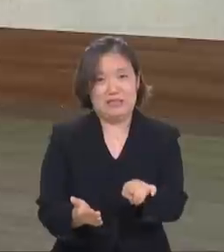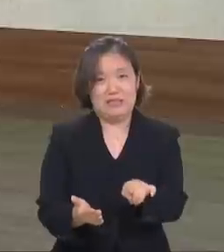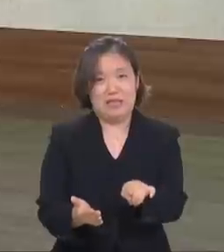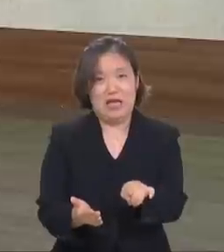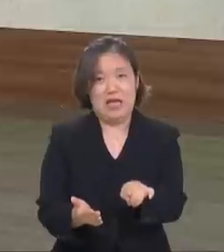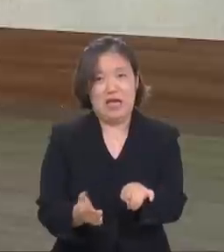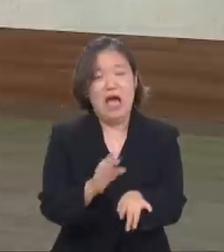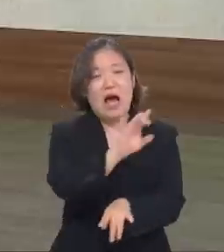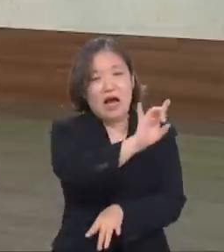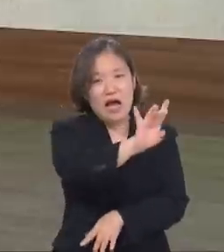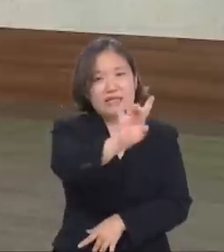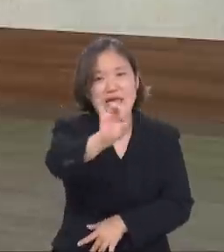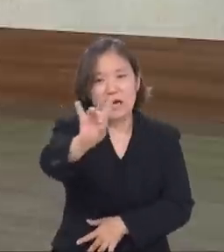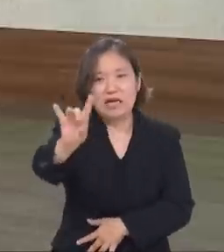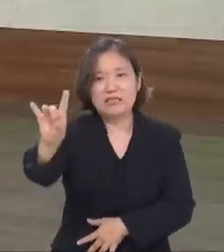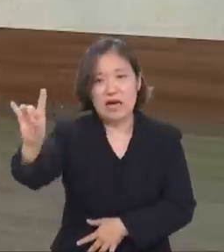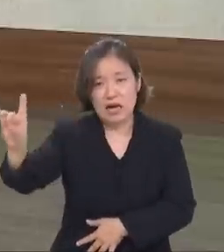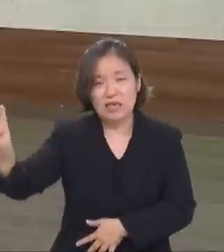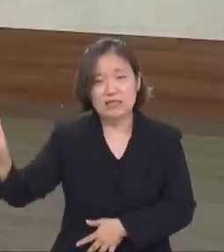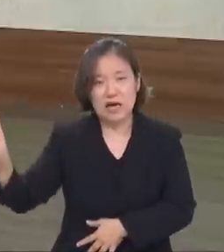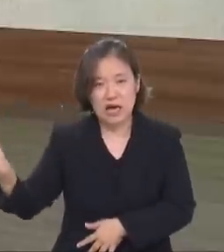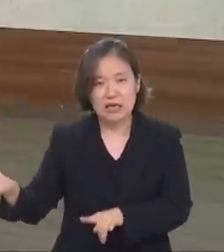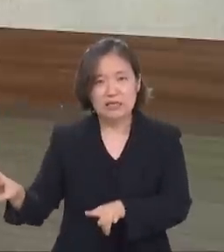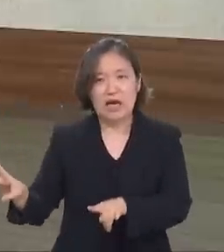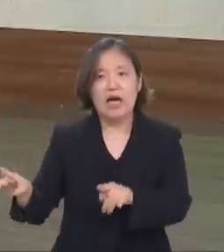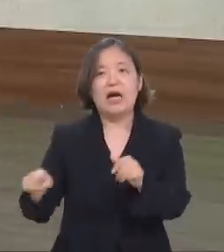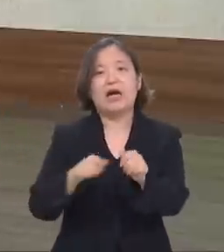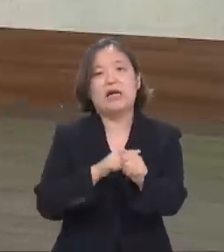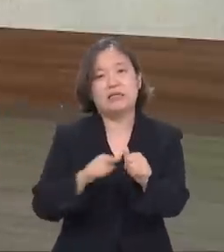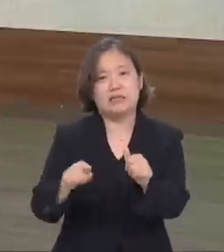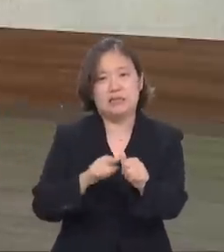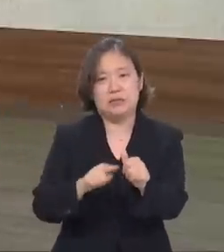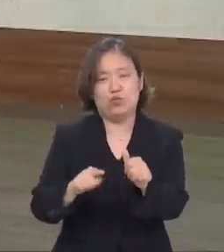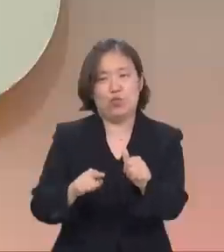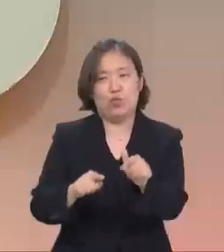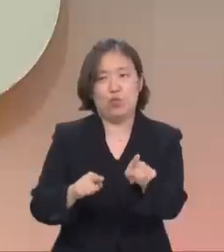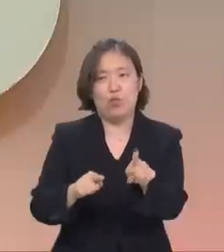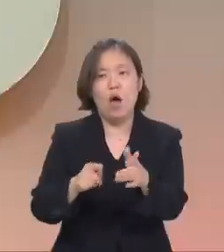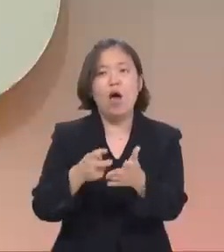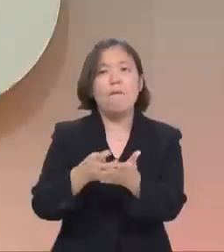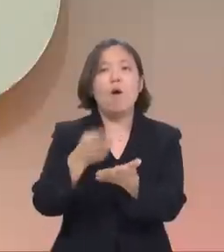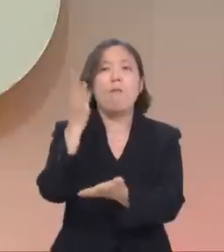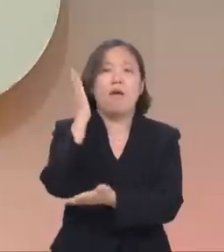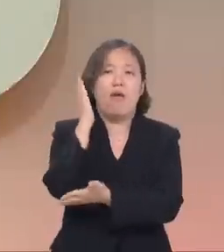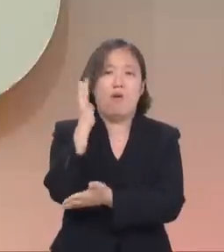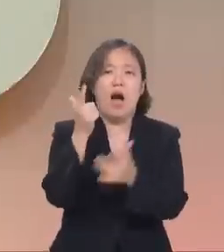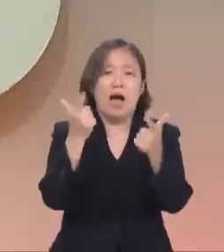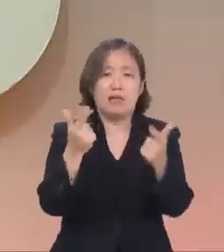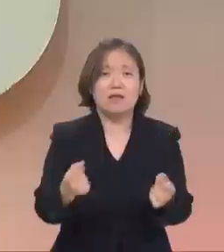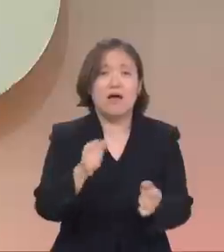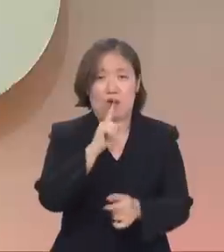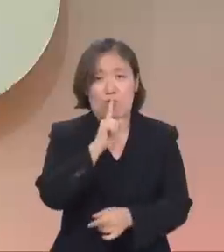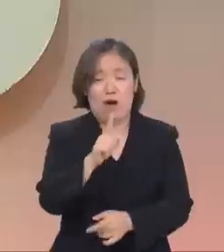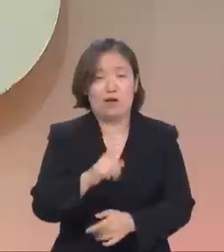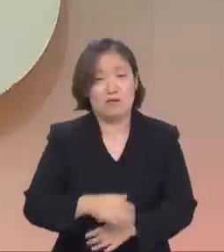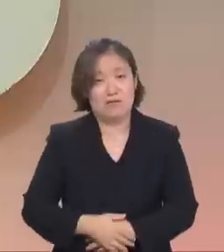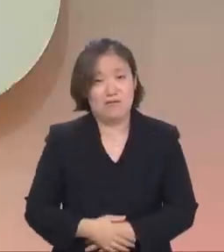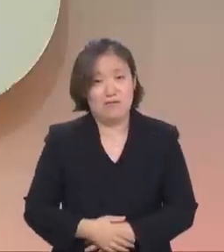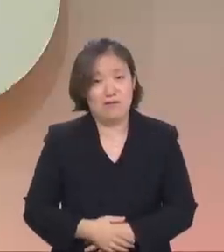저마다 설법을 하고 있구나라고 말씀하셨다 그러니 보살님